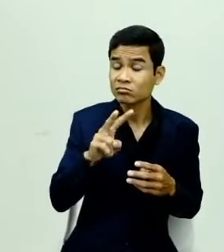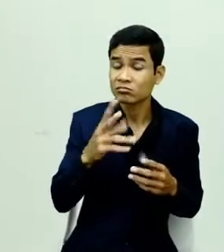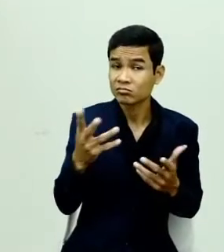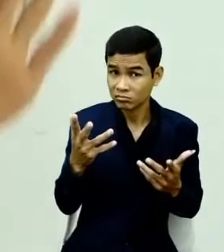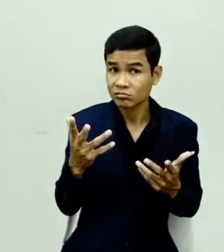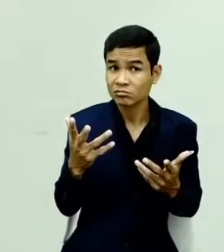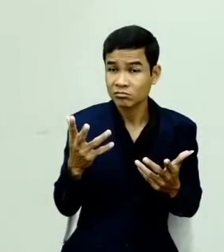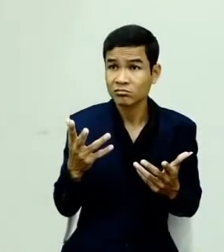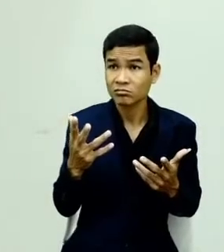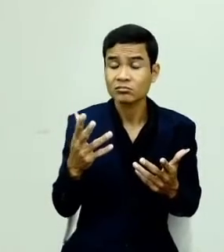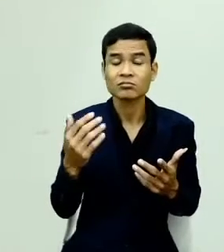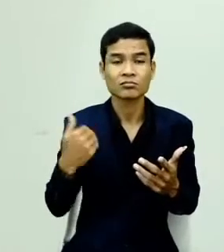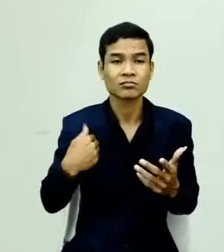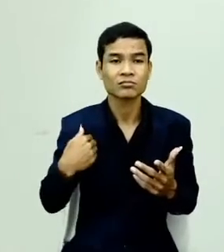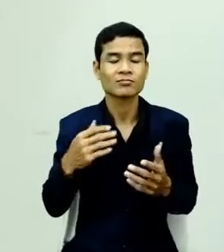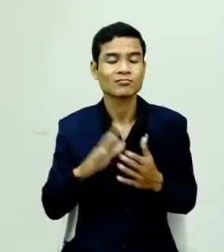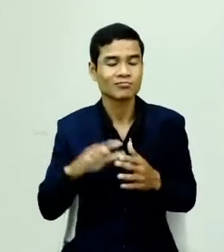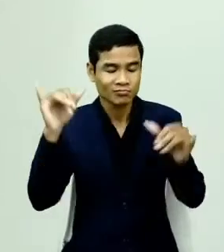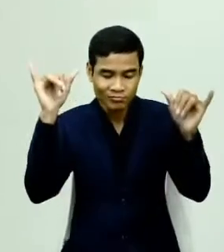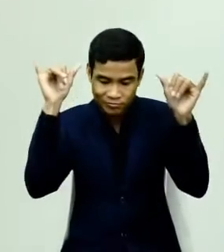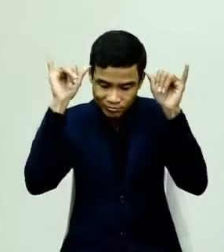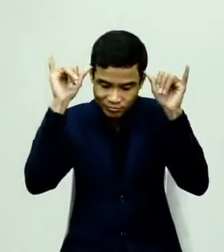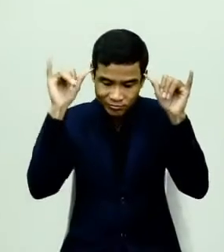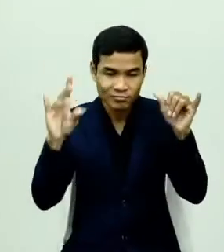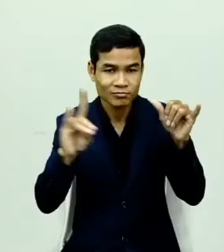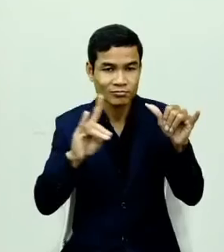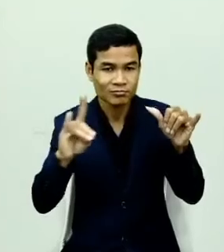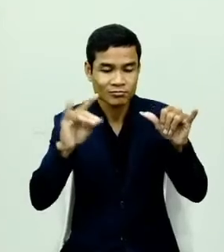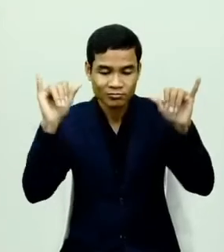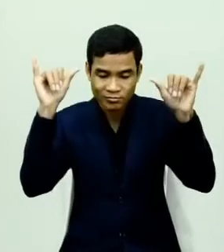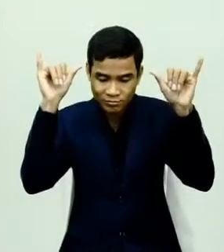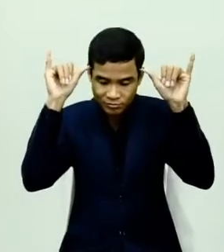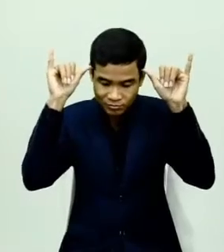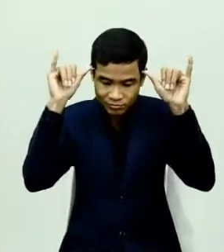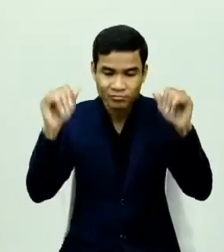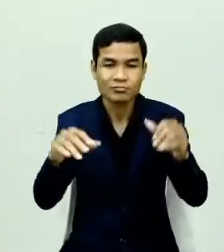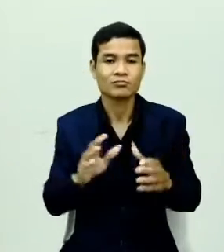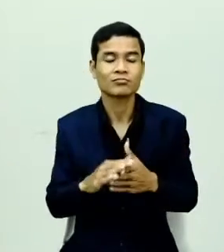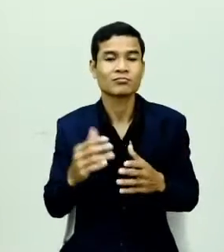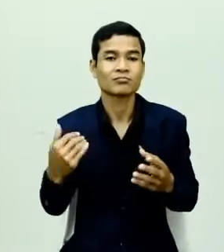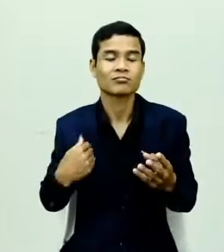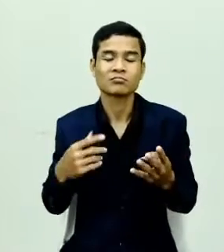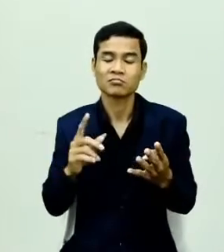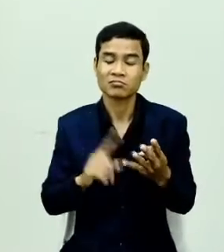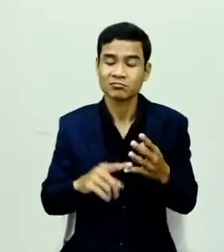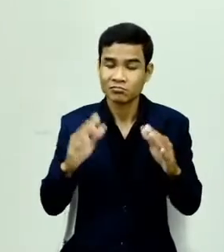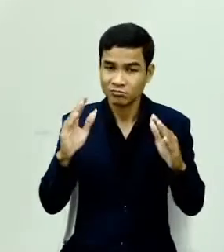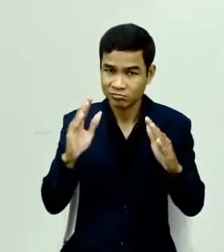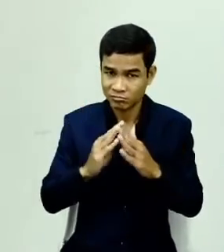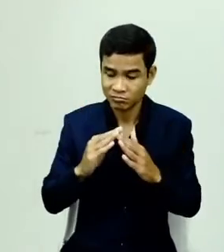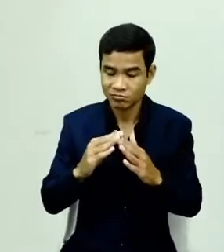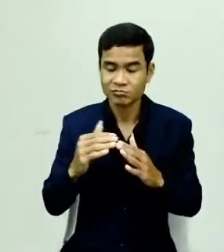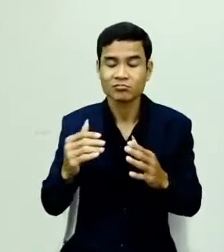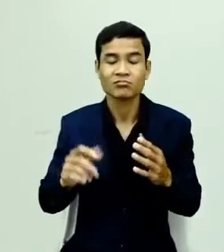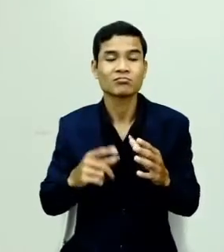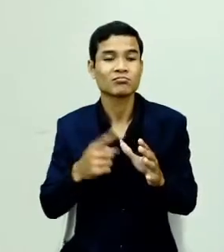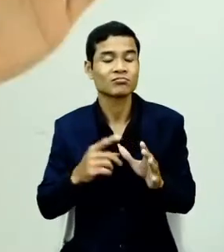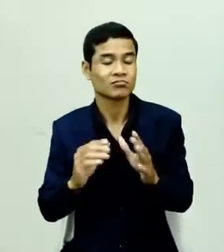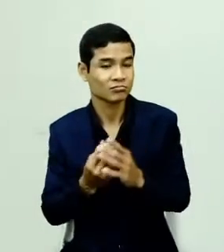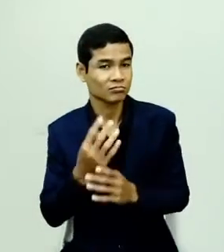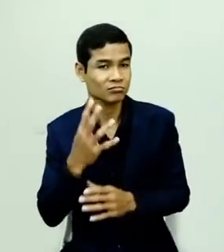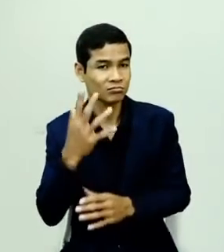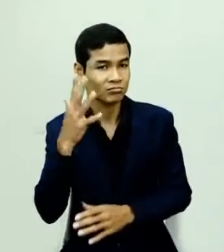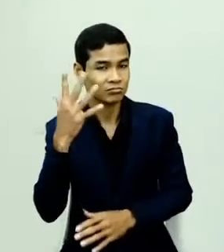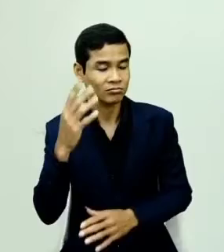ចាគឺឃើញមានសត្វកោចាសត្វកោហើយមានអីទៀតចាមានផ្ទះចាមានដើមឈើ